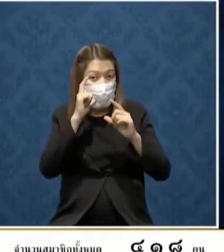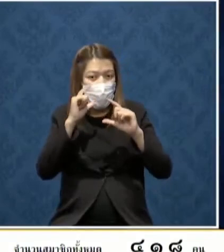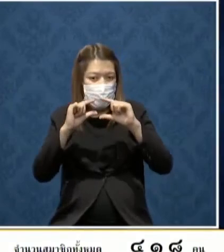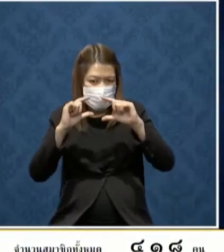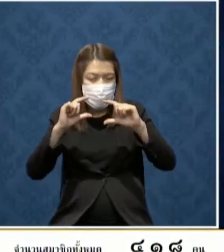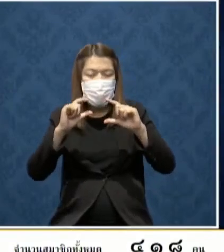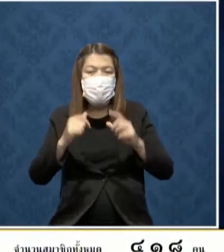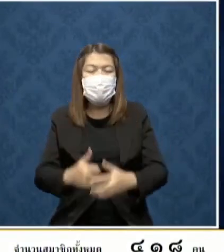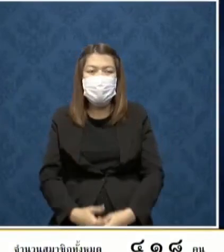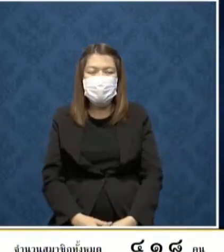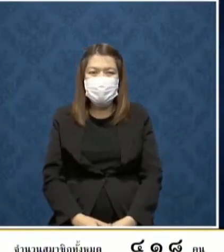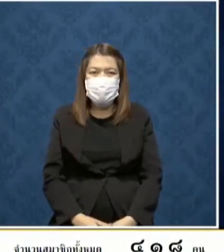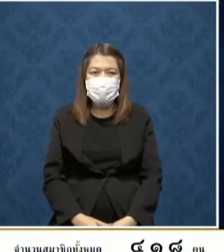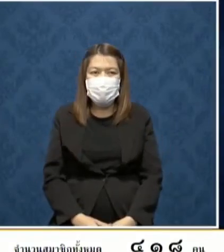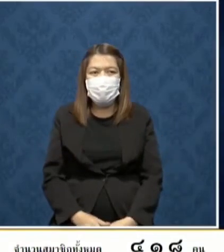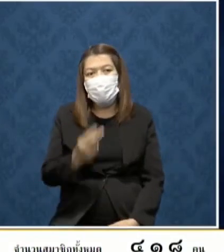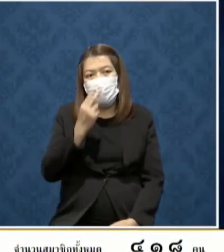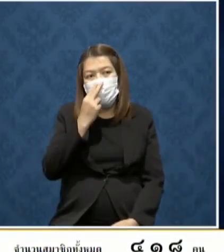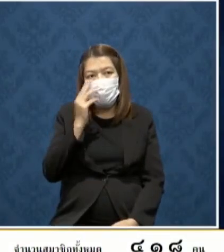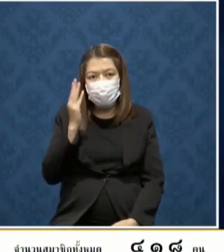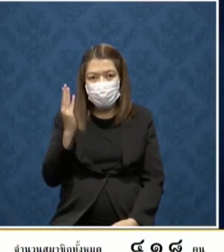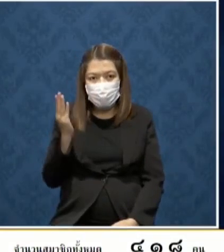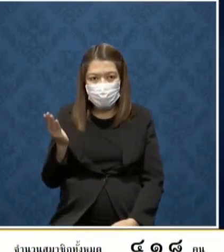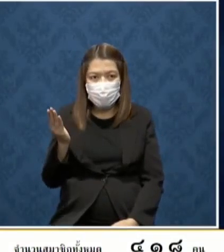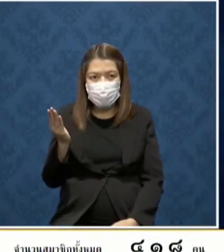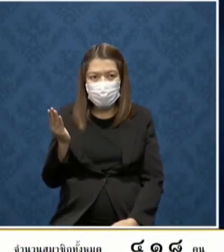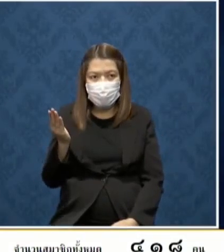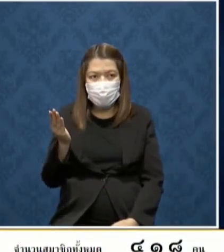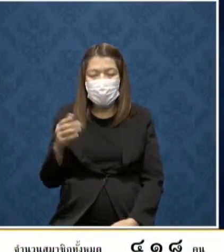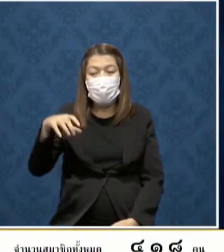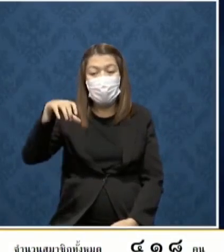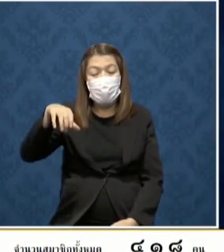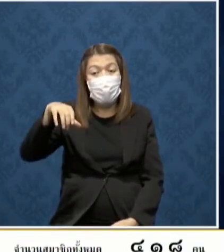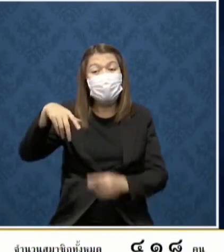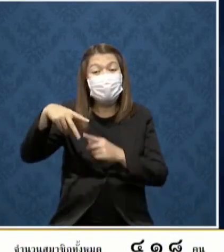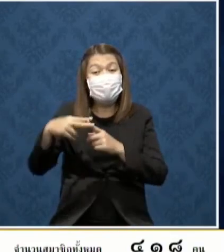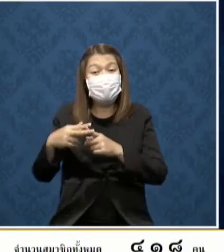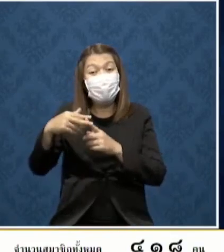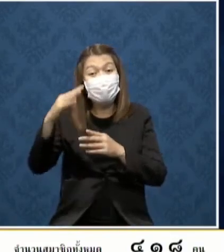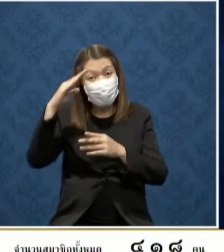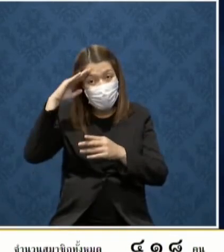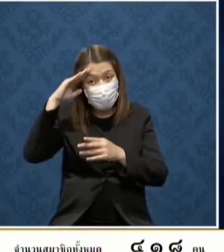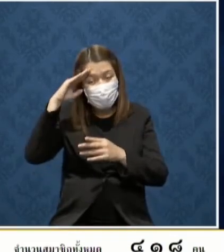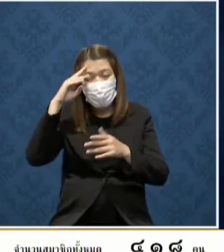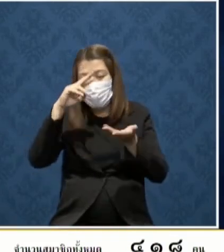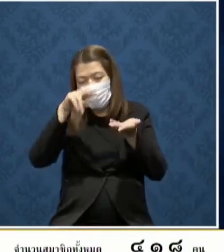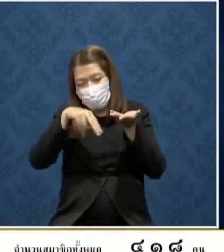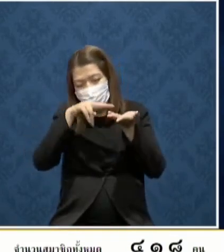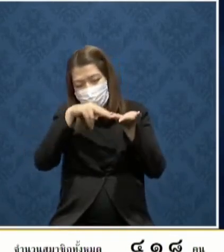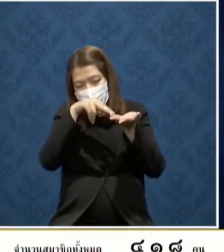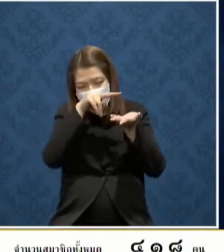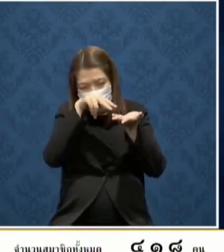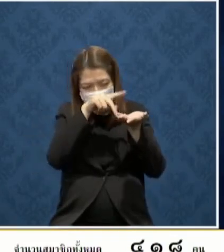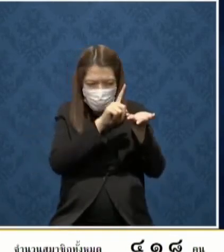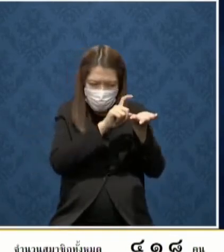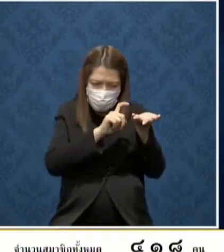ก่อนทจะเริ่มซ้อมตามสไท์ี้ คือทาง κรองแผน การชั่งของ รม knocksานเขากจะทำการสำรวจตัวเรือว